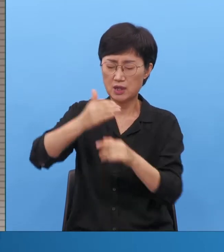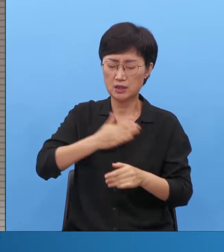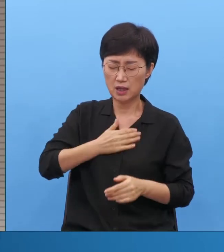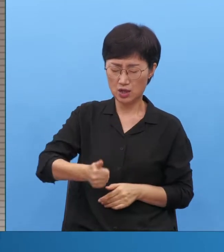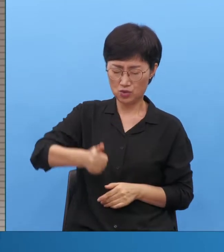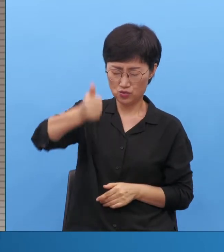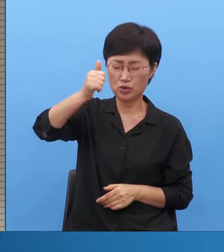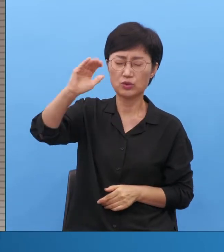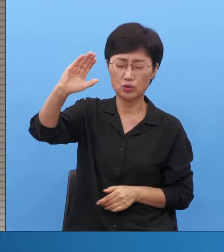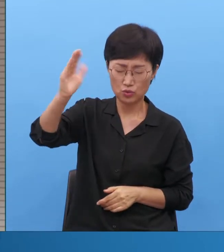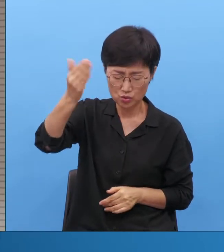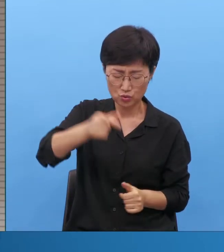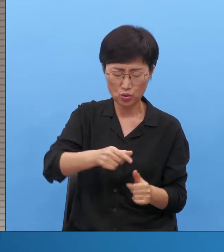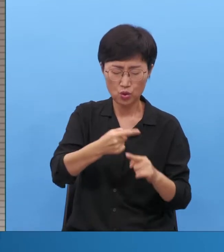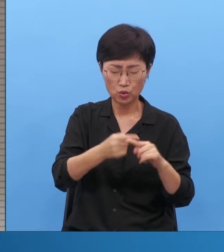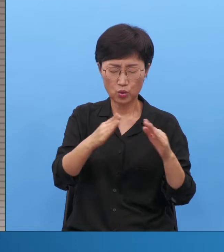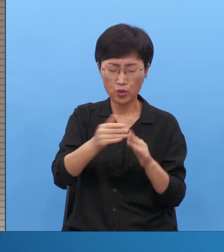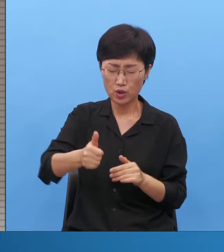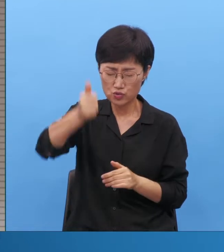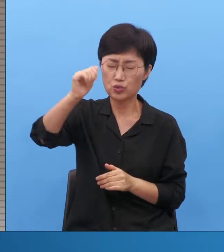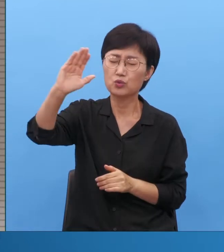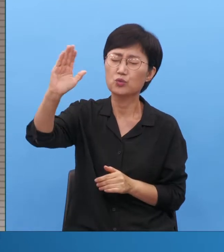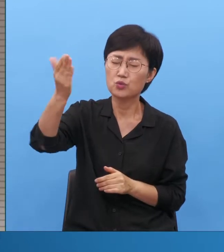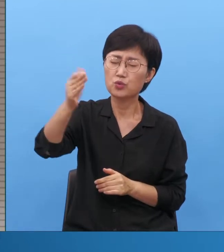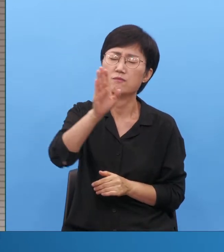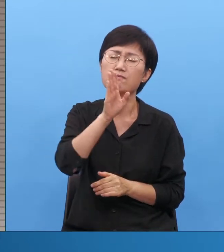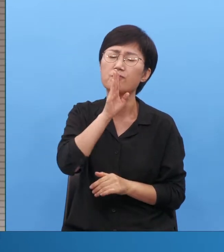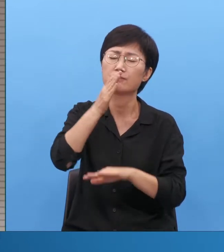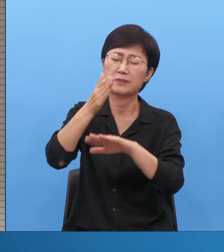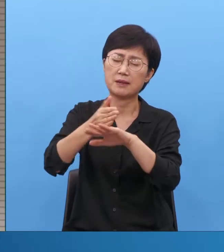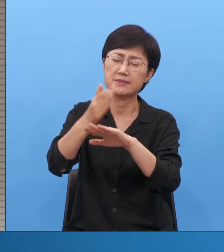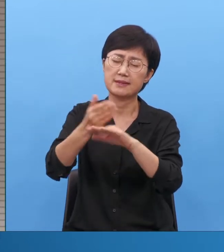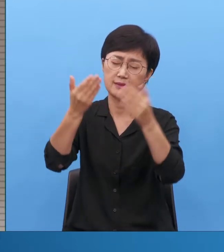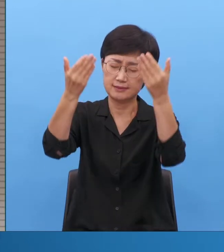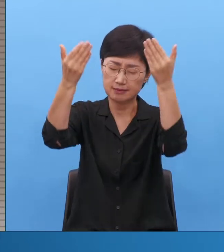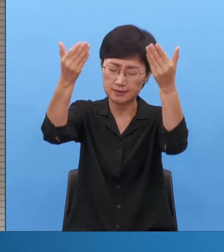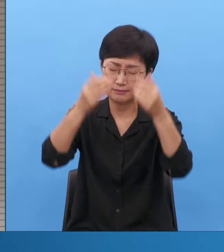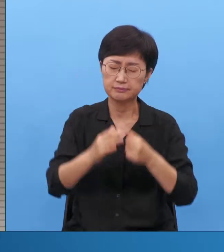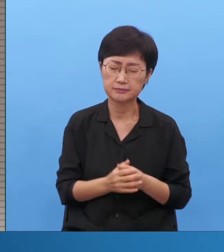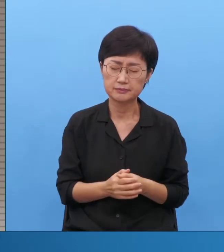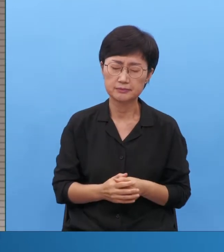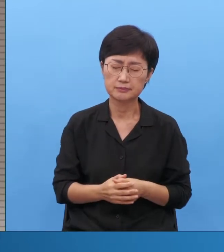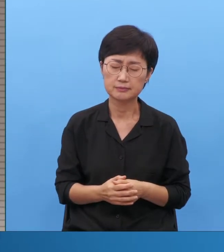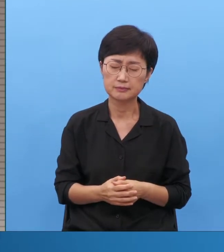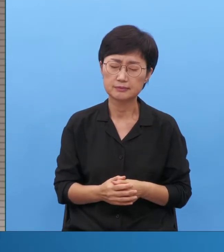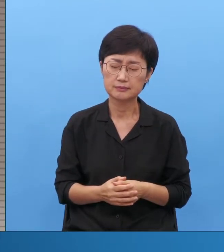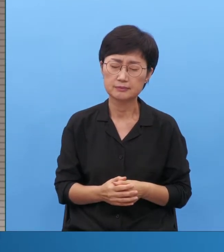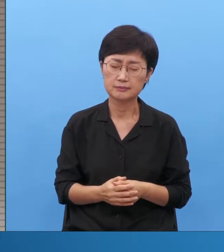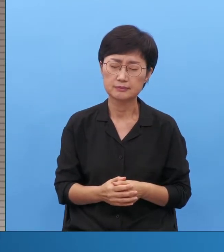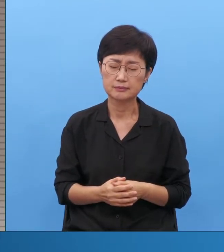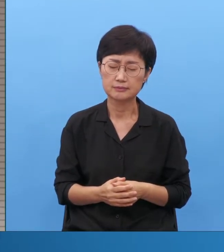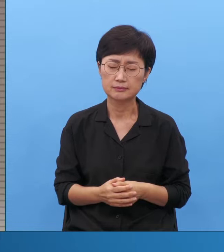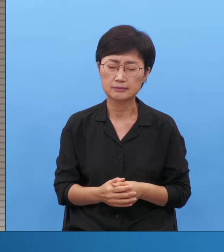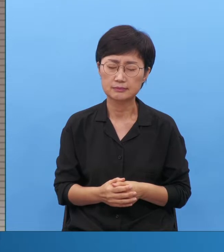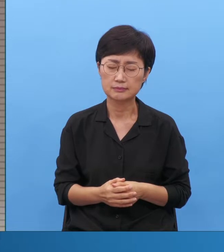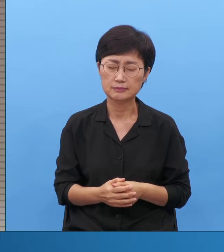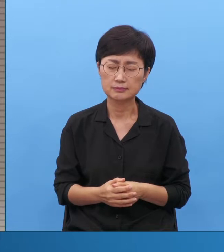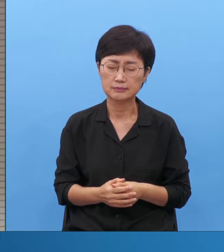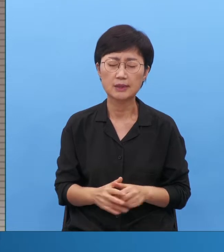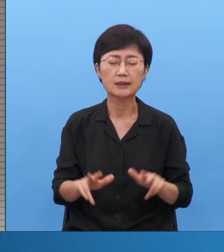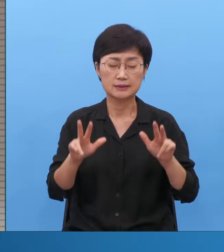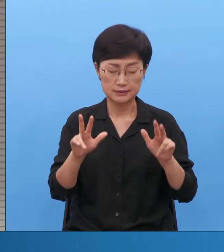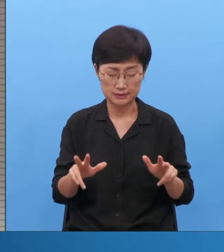교회의 주인이 되어주셔서 감사합니다. Lord Christ, who has the power of creation, has become the Lord and Master of our lives, as well as the Lord of the church, and for this we thank you.